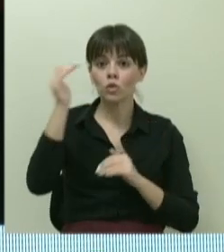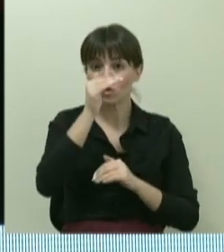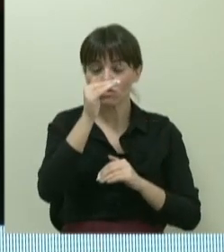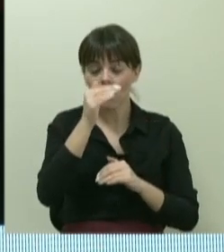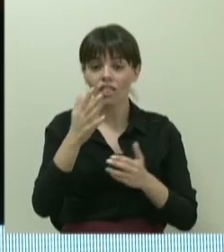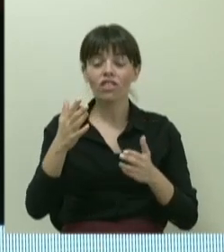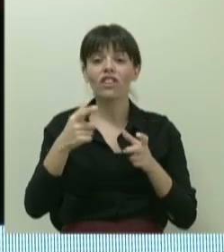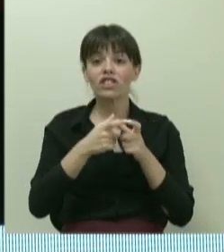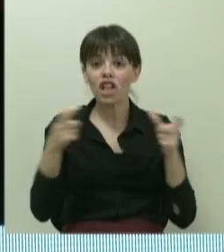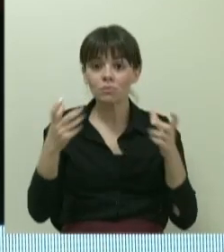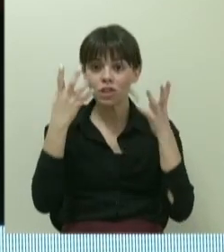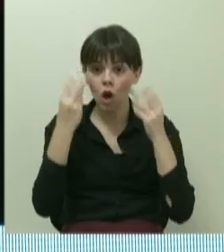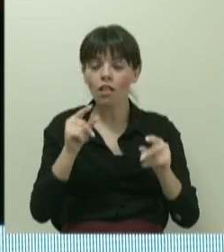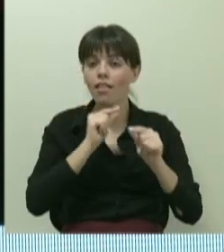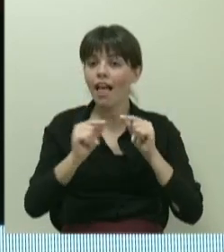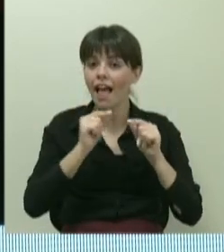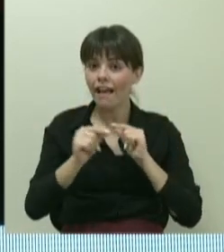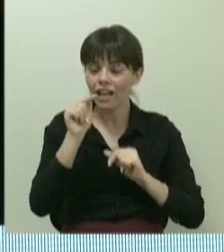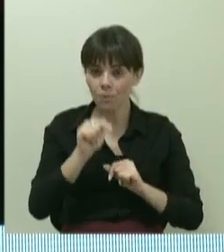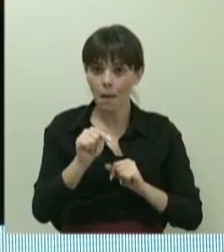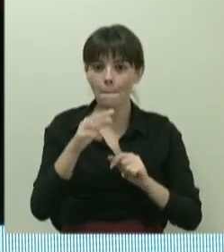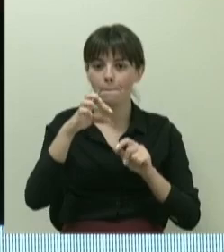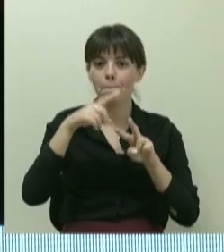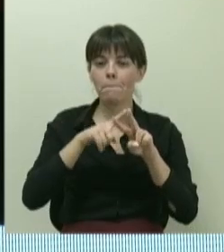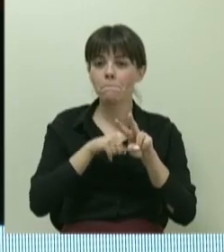ve gelişmekte olan ekonomilerdeki payı